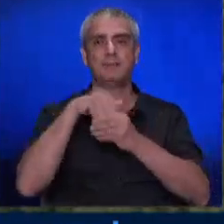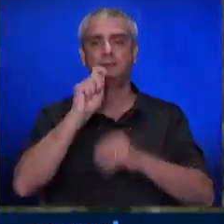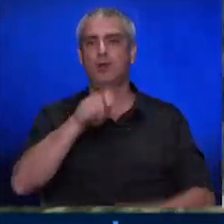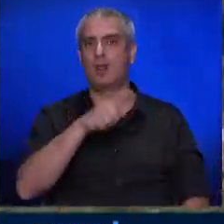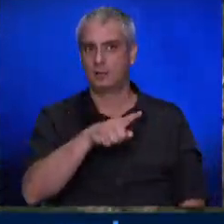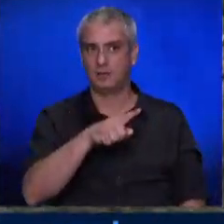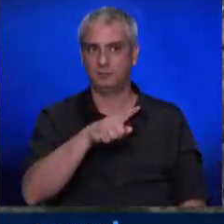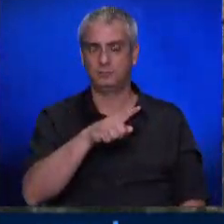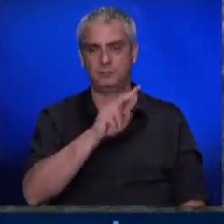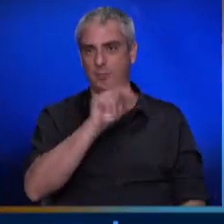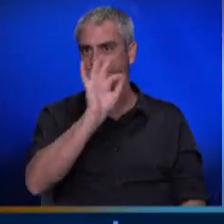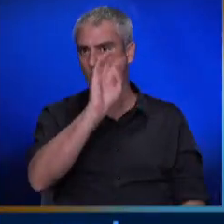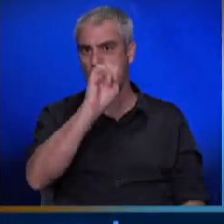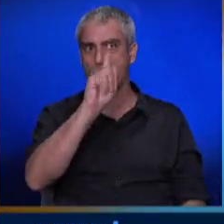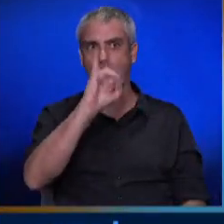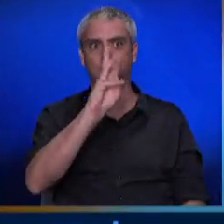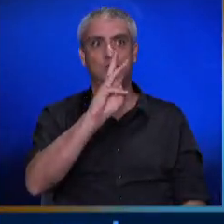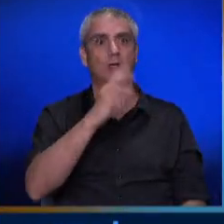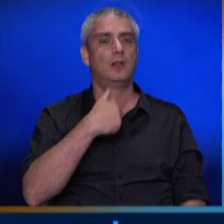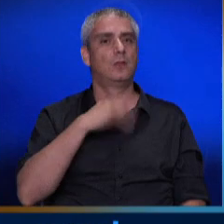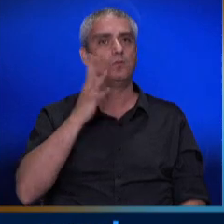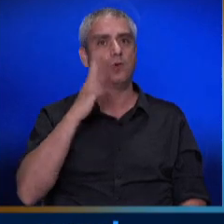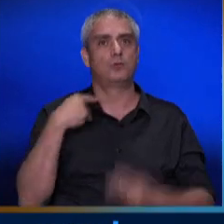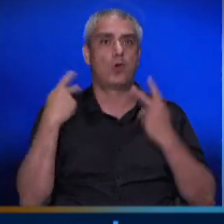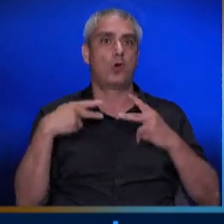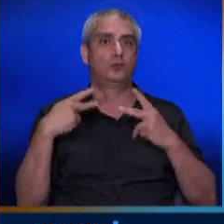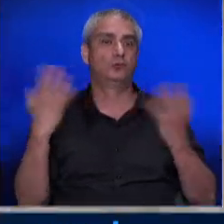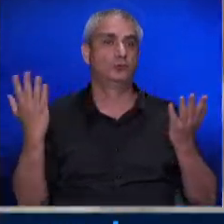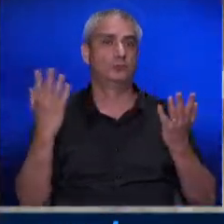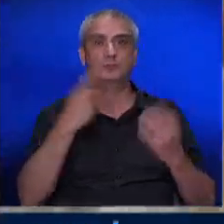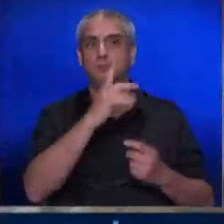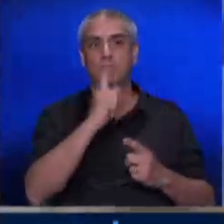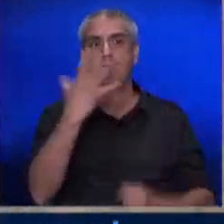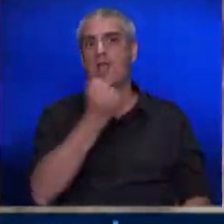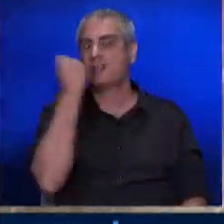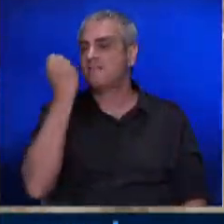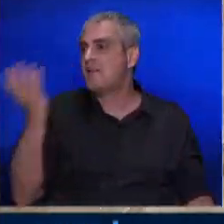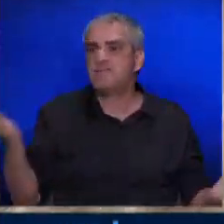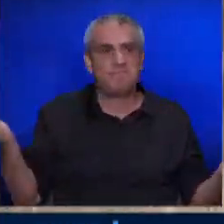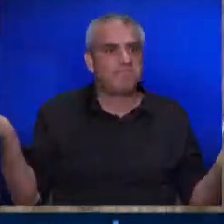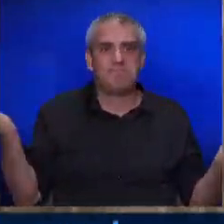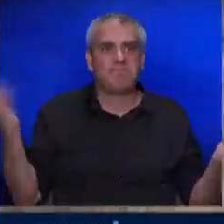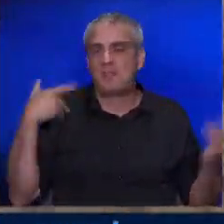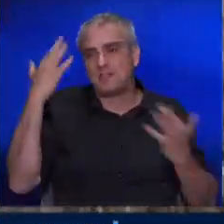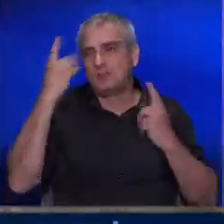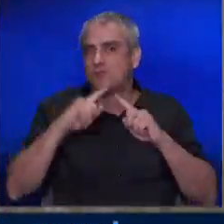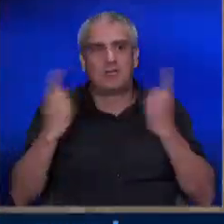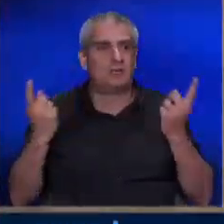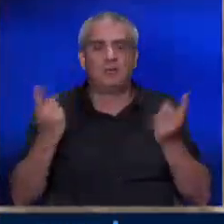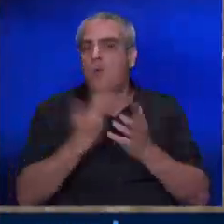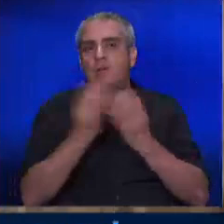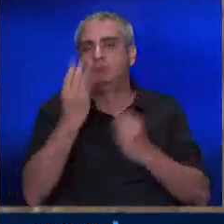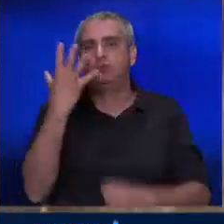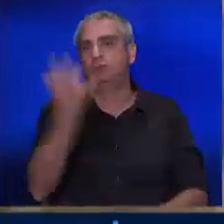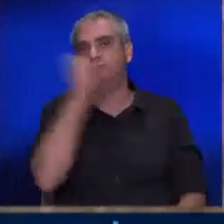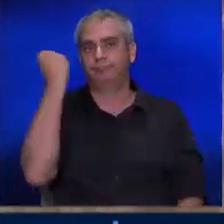הכנסת בעניינו של מוישי. אנחנו מאוד מאוד חוששים שמדובר פה בחטיפה. אין לנו שום מחשבה אחרת מלבד מישהו